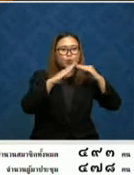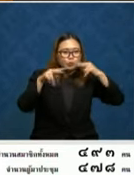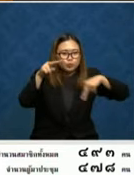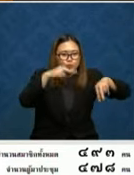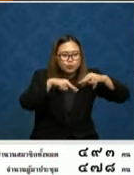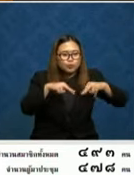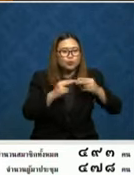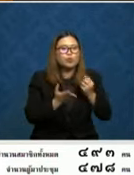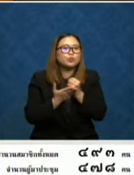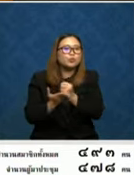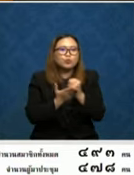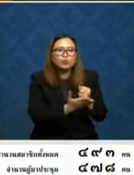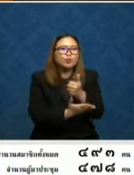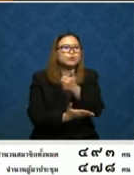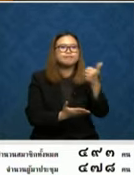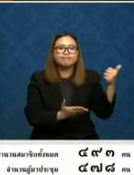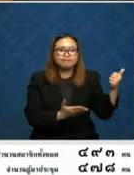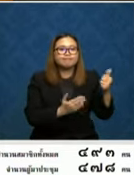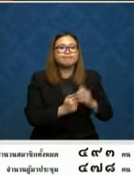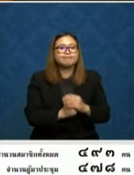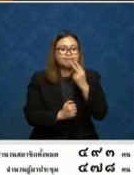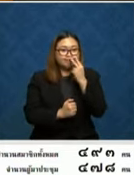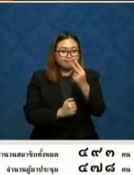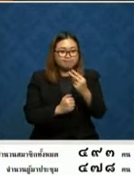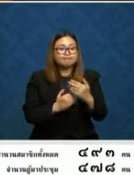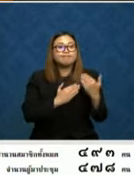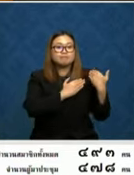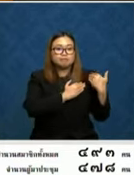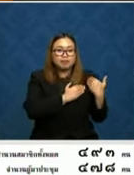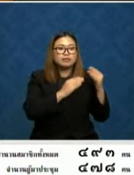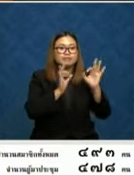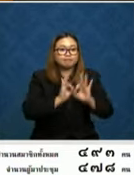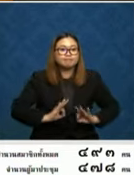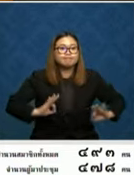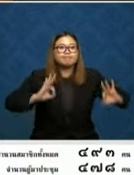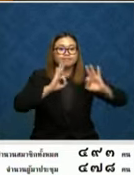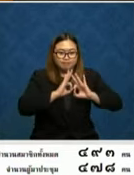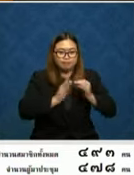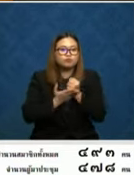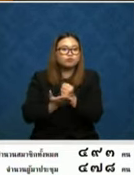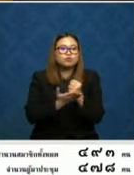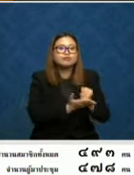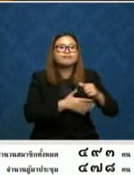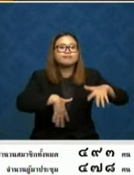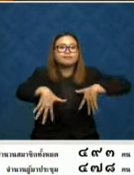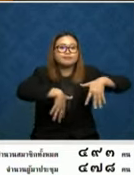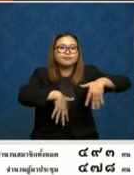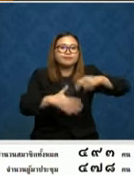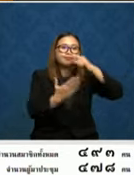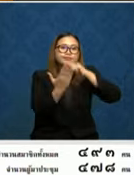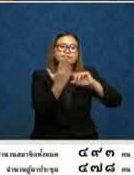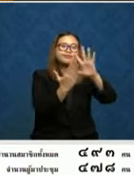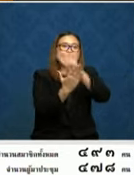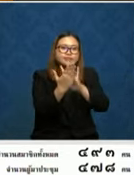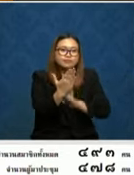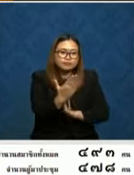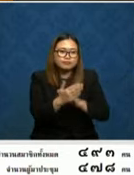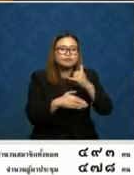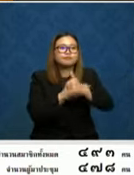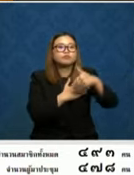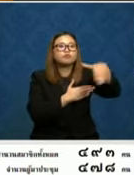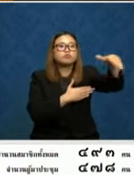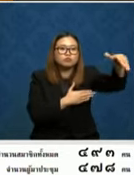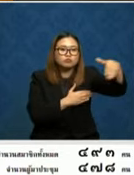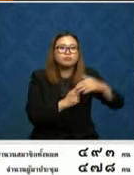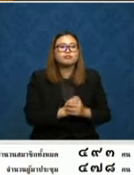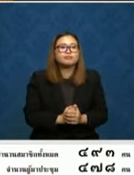แล้วก็การช่วยเหลืออื่นๆซึ่งจะเห็นได้ว่าภารกิจเหล่านี้เป็นภารกิจที่ทำเพื่อพี่น้องประชาชนคนไทยที่ไปตกทุกข์ได้ยากอยู่ในต่างประเทศ